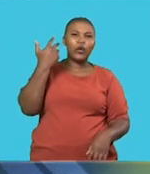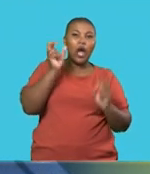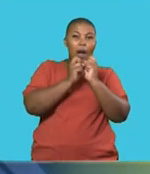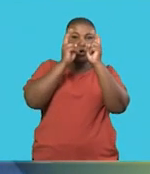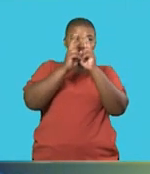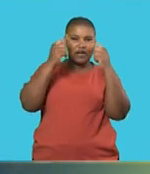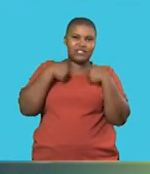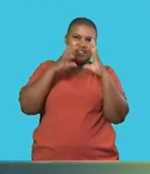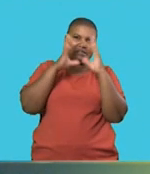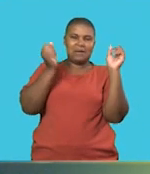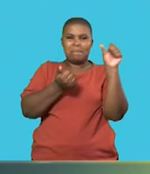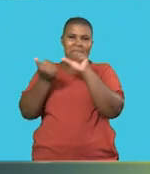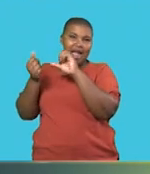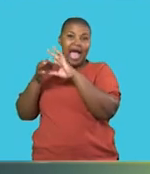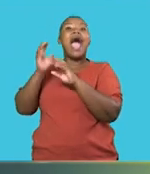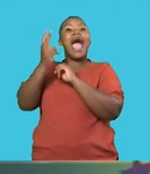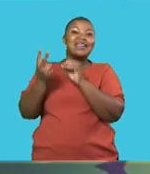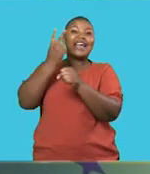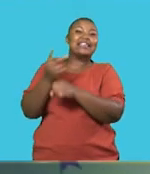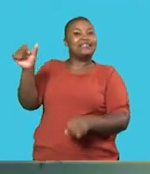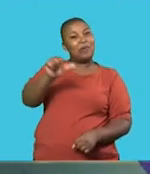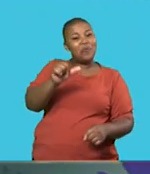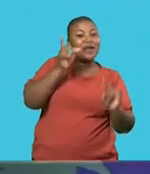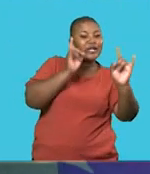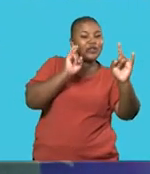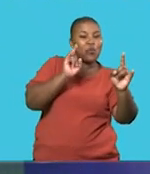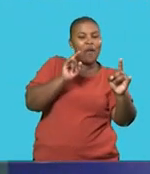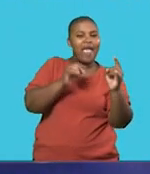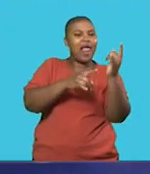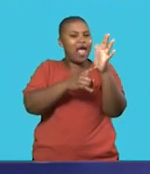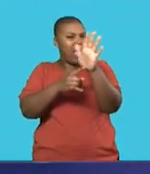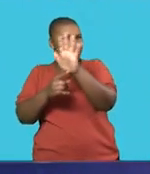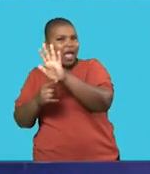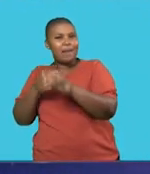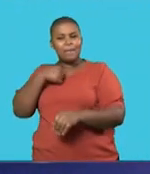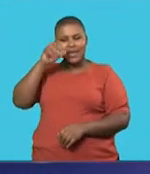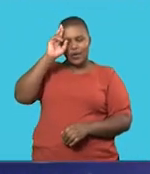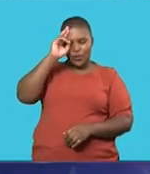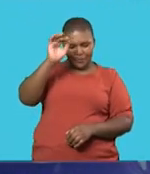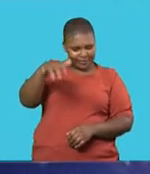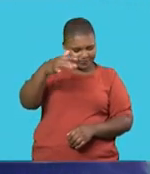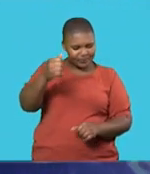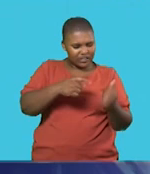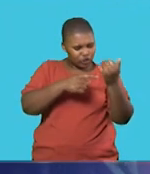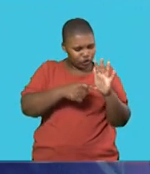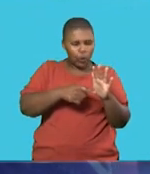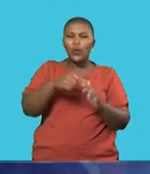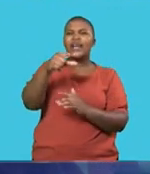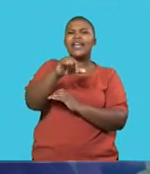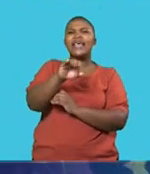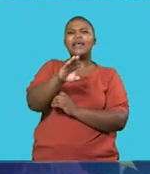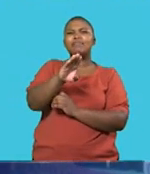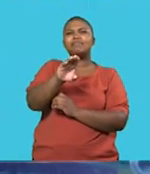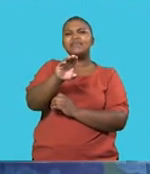siyaphuma sihamba semakhaya ngakusasa siyabuya futhi sizobukela ama ibioscope ngikhumbula enye ishow kwakuya ka Gibson